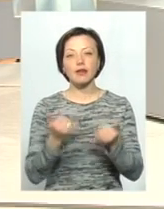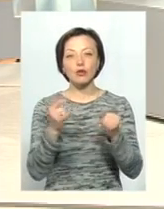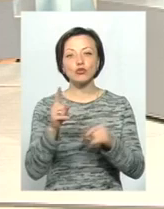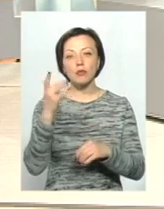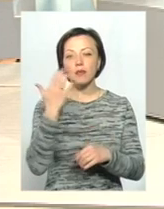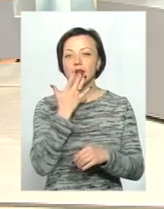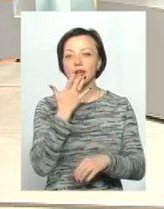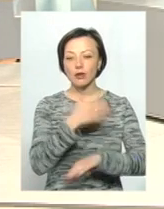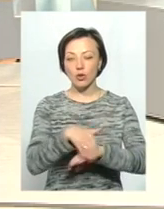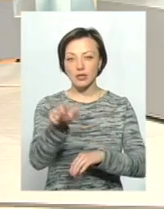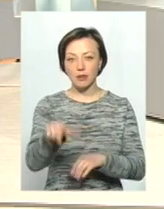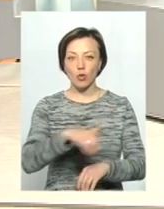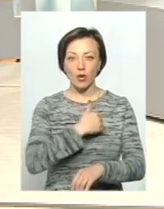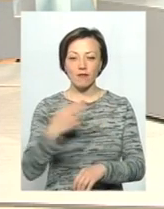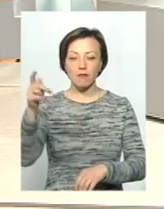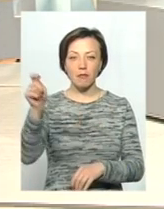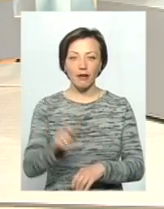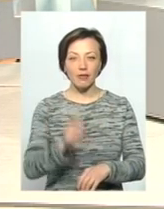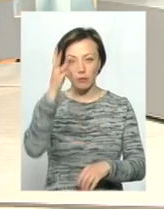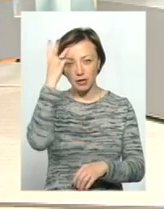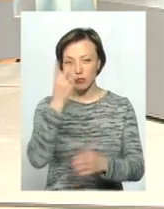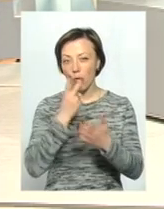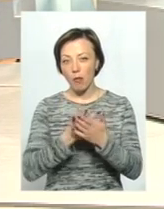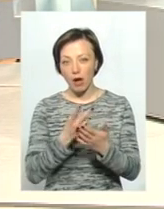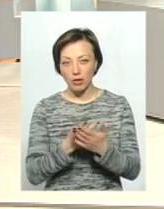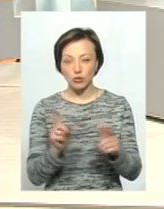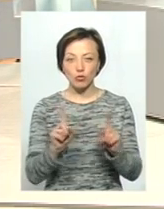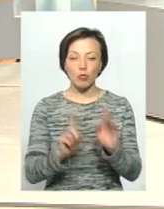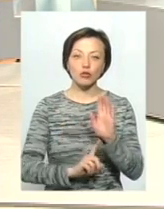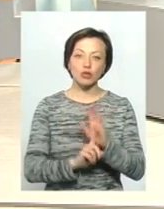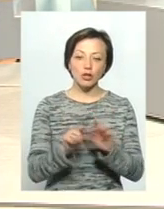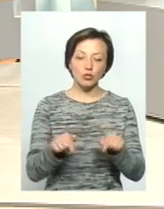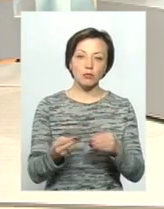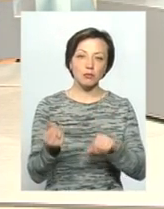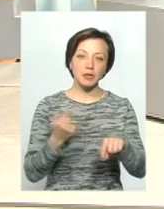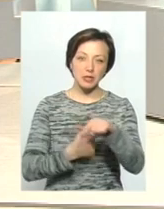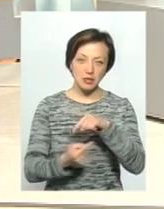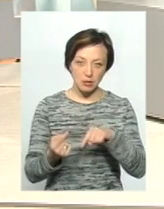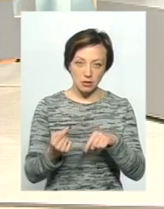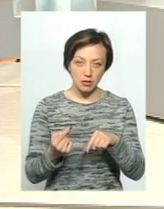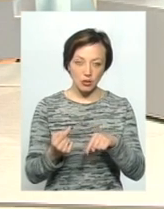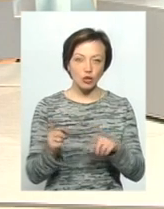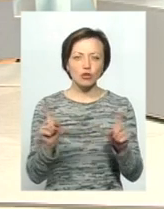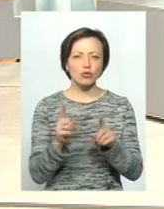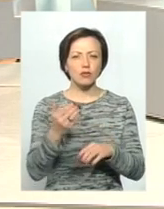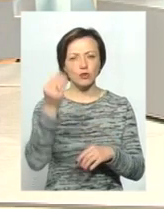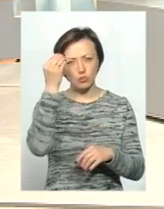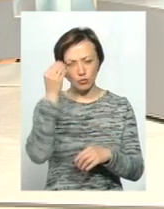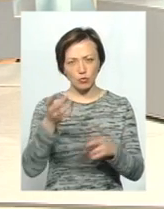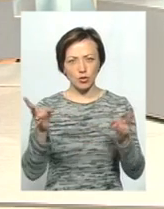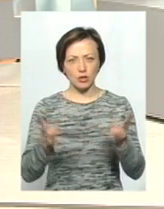в Хмельницький, аби побачити його, аби почати тут бізнес, що, на вашу думку,